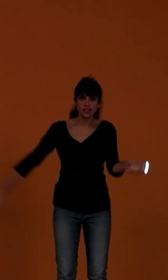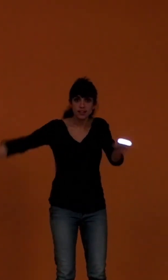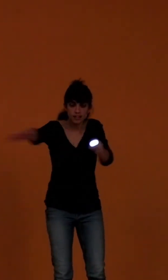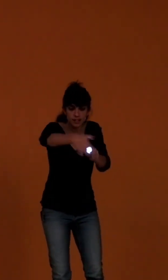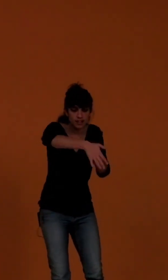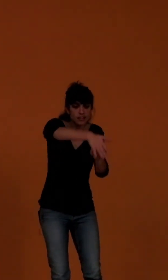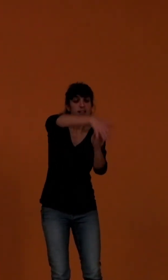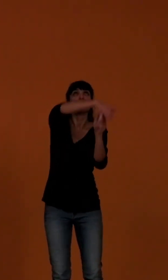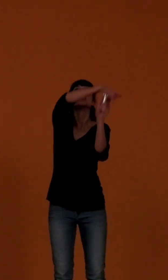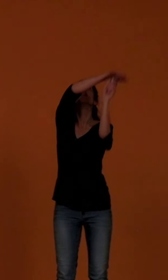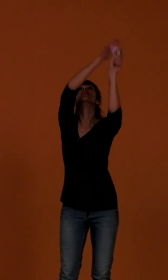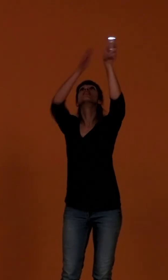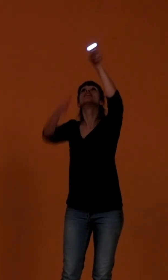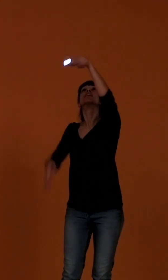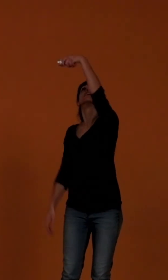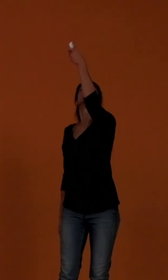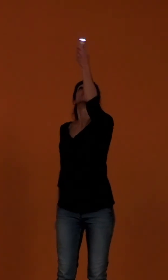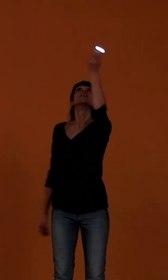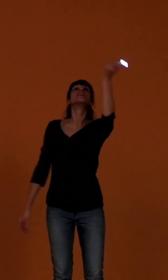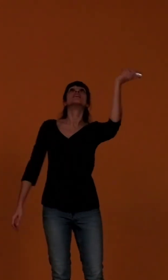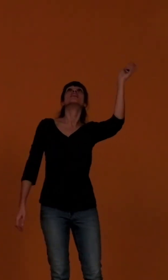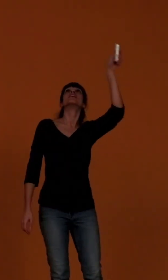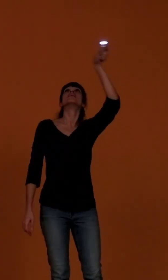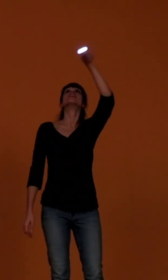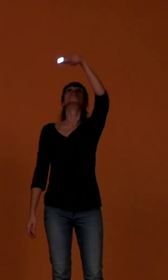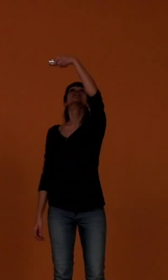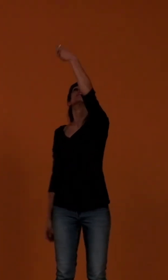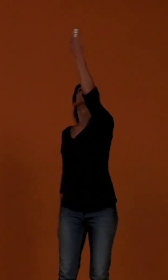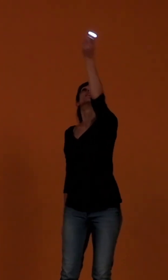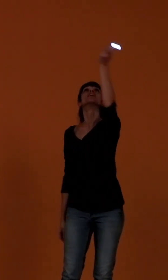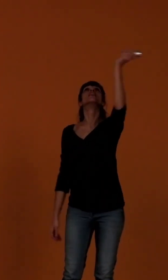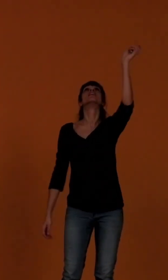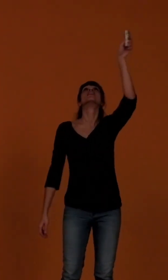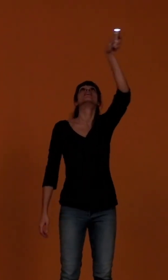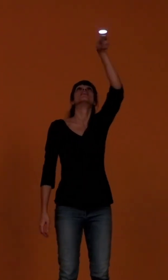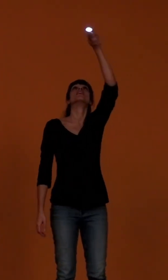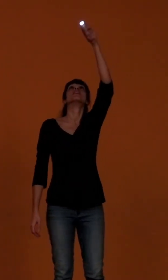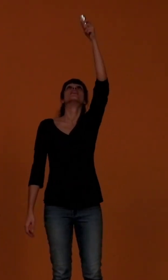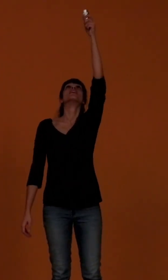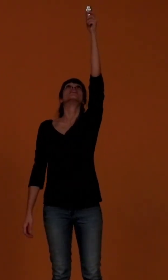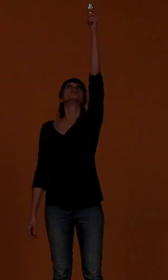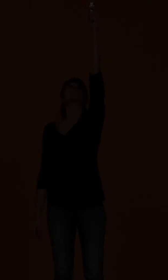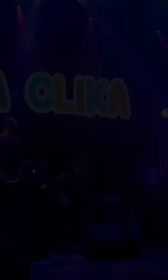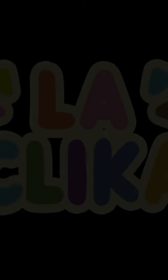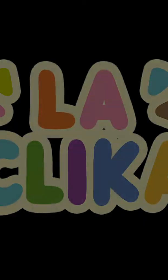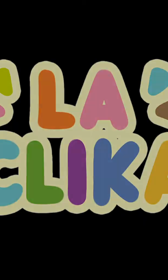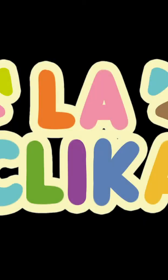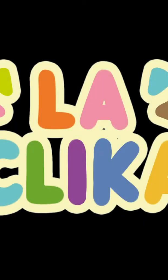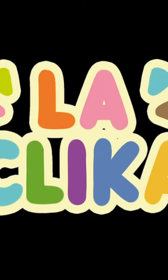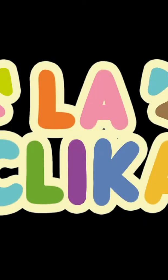Bona nit, tu dorms tranquil·la i fins demà al matí. Bona nit,